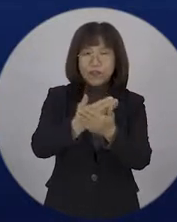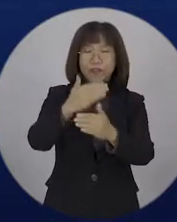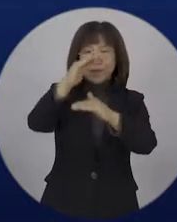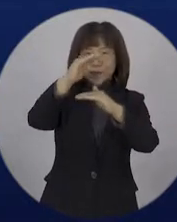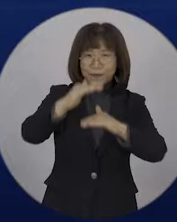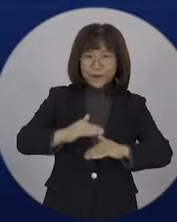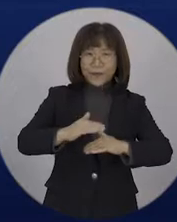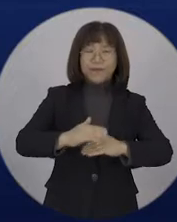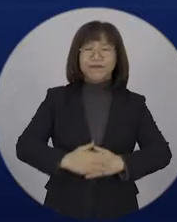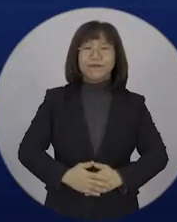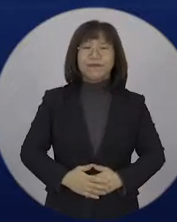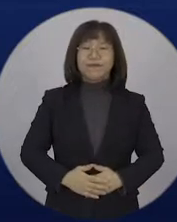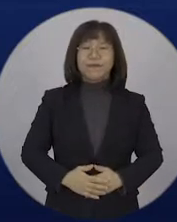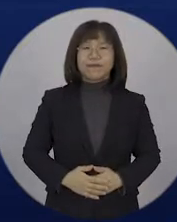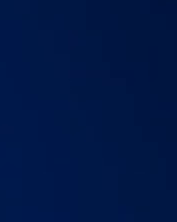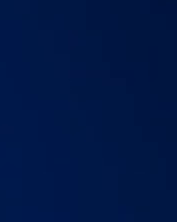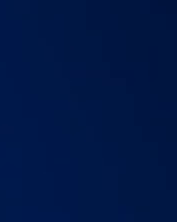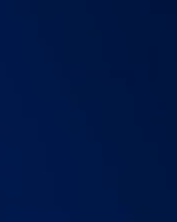주요 소식입니다.